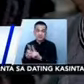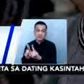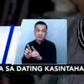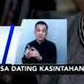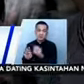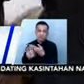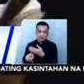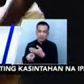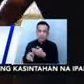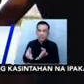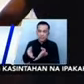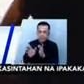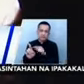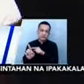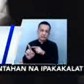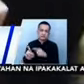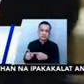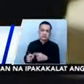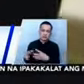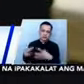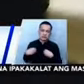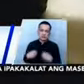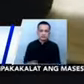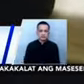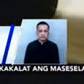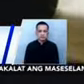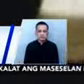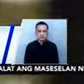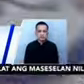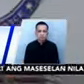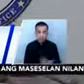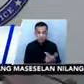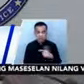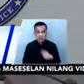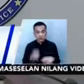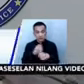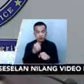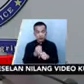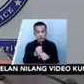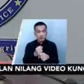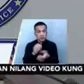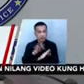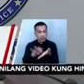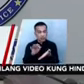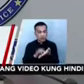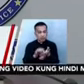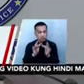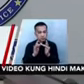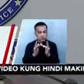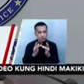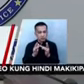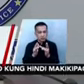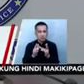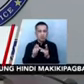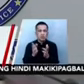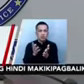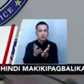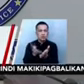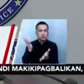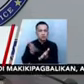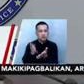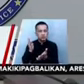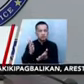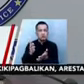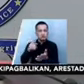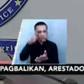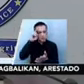kanyang gusto. Nag-create siya ng account sa social media at in-upload niya yung sex video nila ng girlfriend niya. At